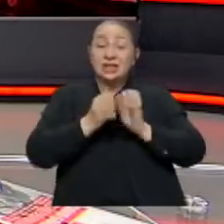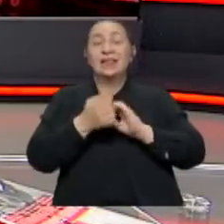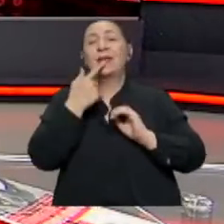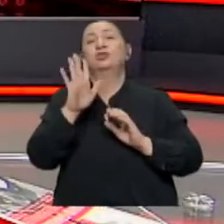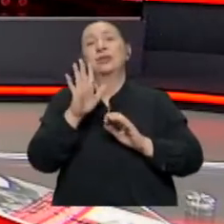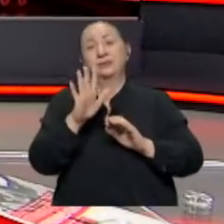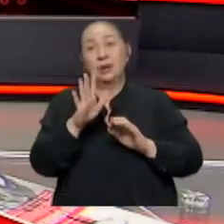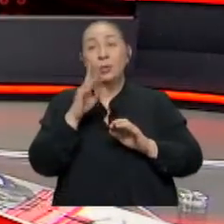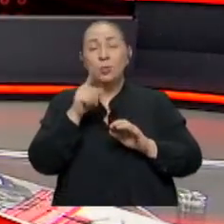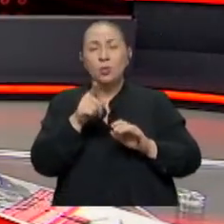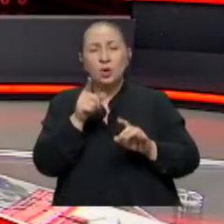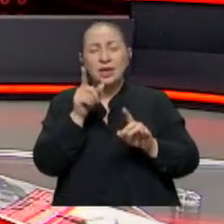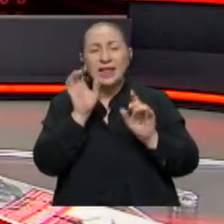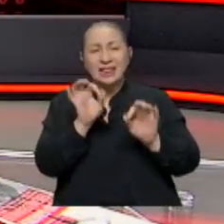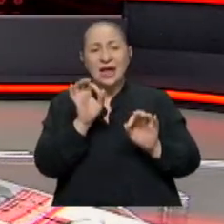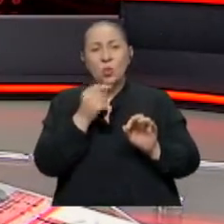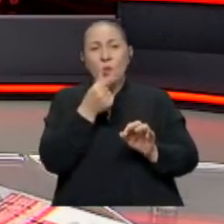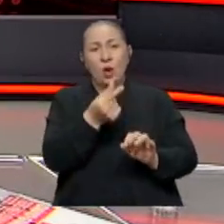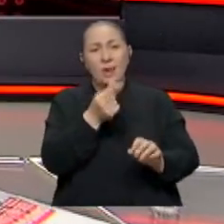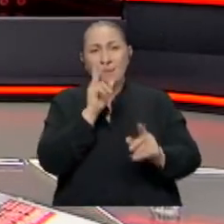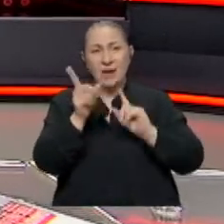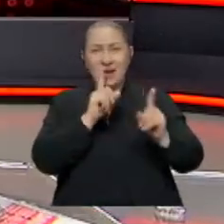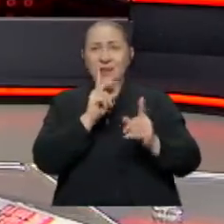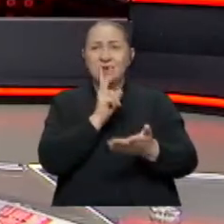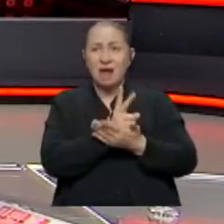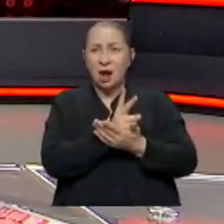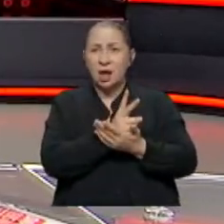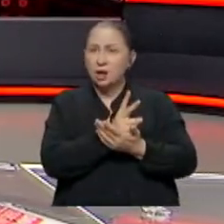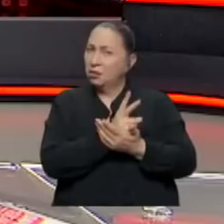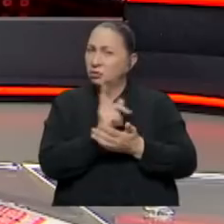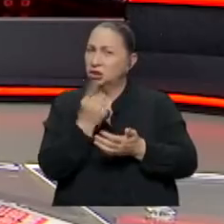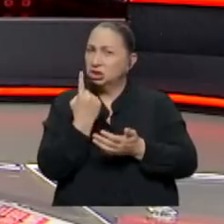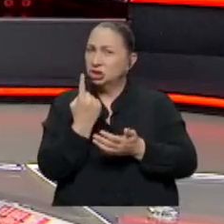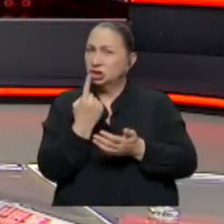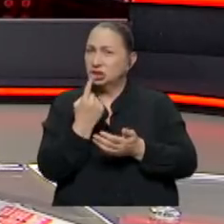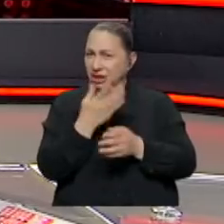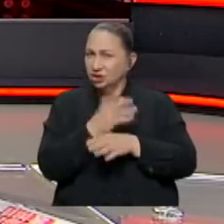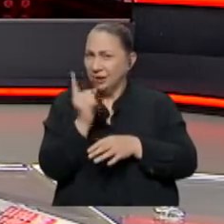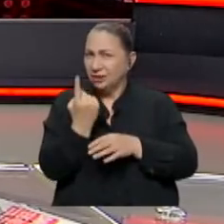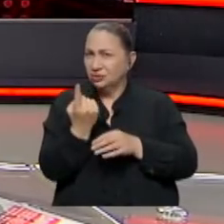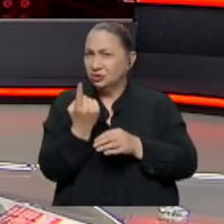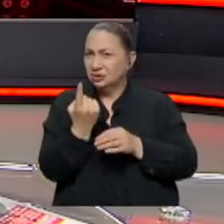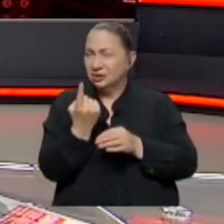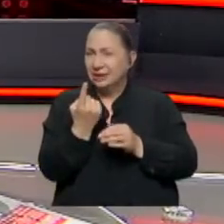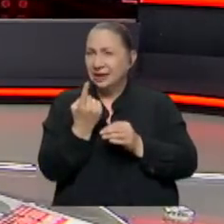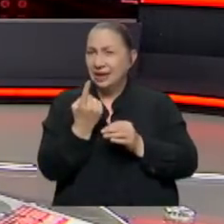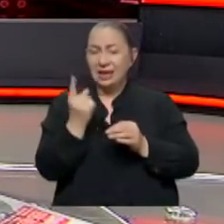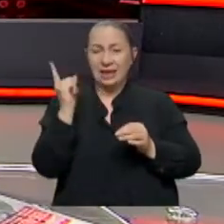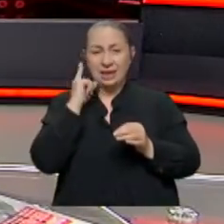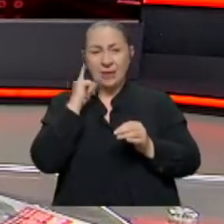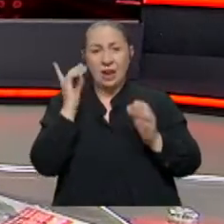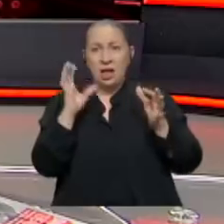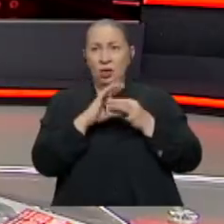biliyorsunuz Fakat bu ihtiyati tedbir kararı mahkemenin kararı iç enteresan ilginçhakkaten yani